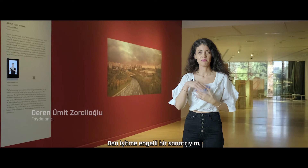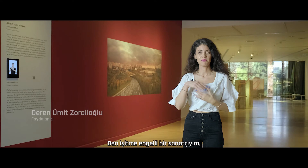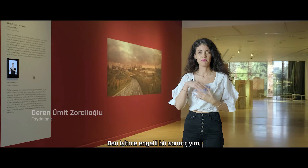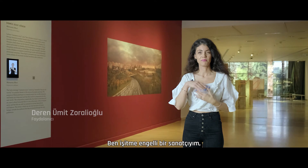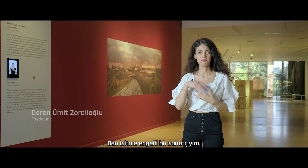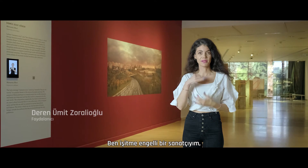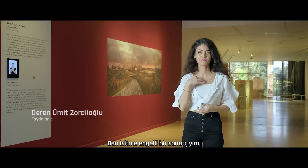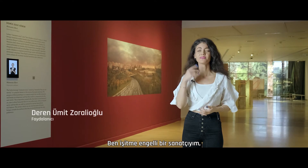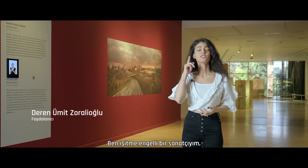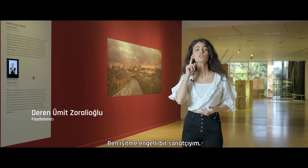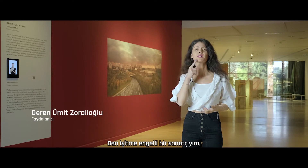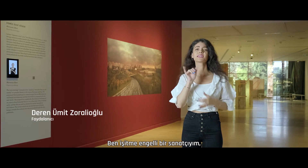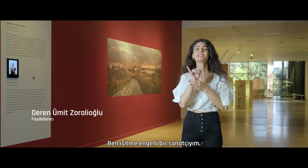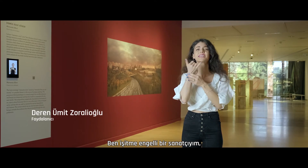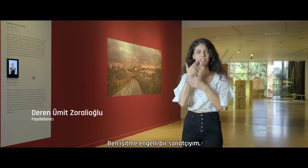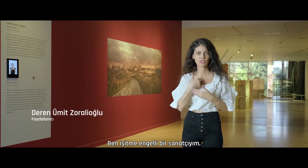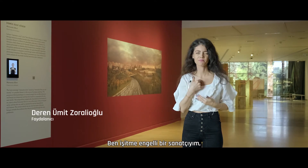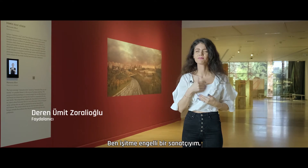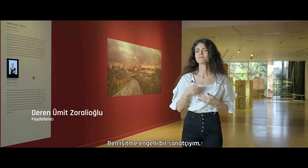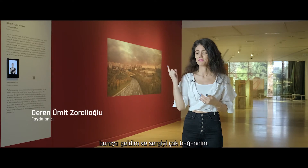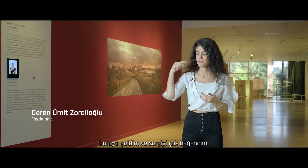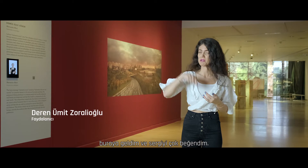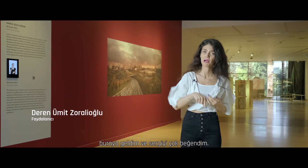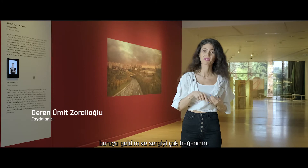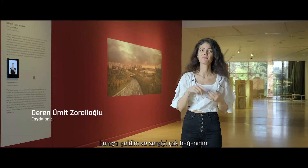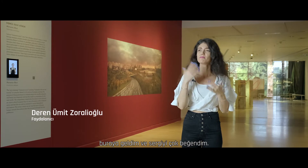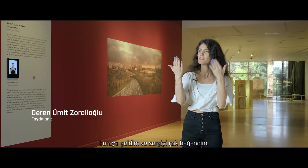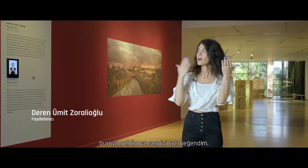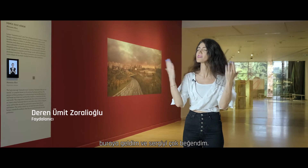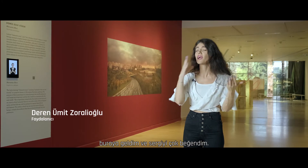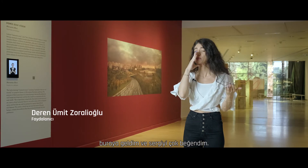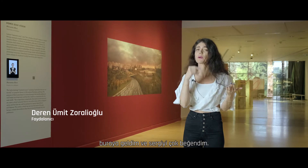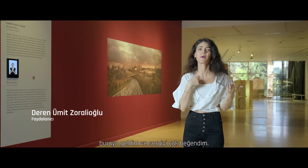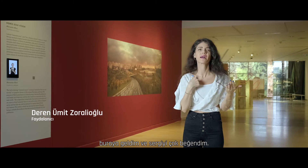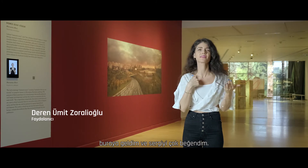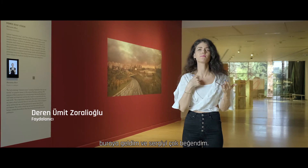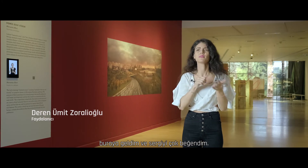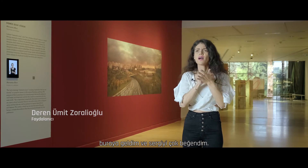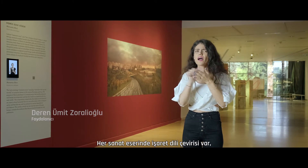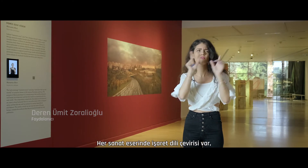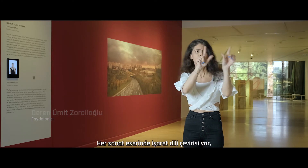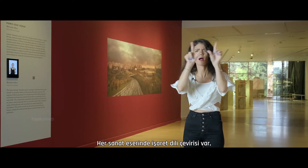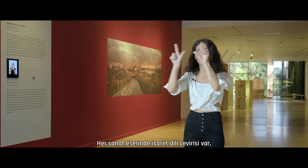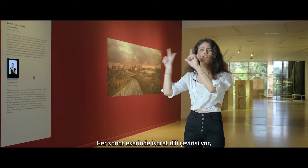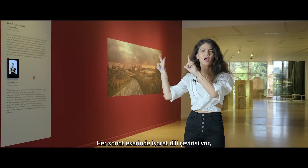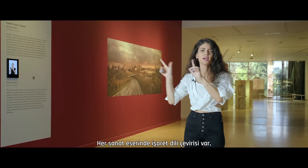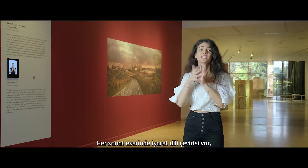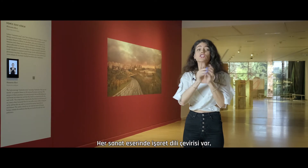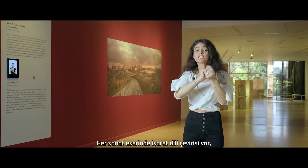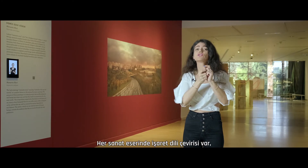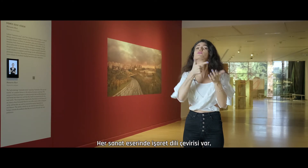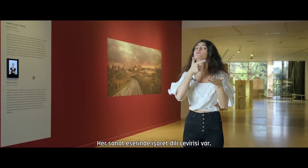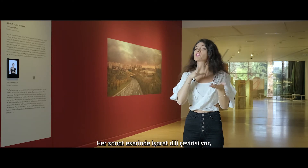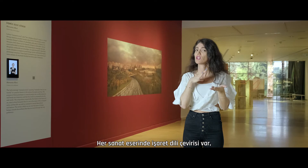diliyle de anlatıyor. Ben işitme engelli bir sanatçıyım. Buraya geldim ve sergiyi çok beğendim. Her sanat eserinde işaret